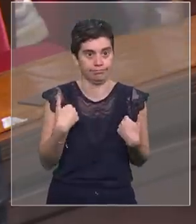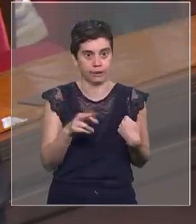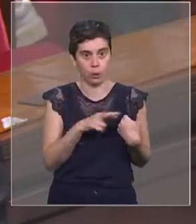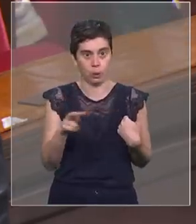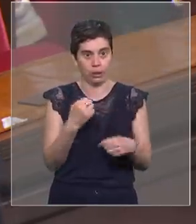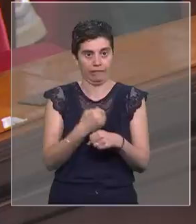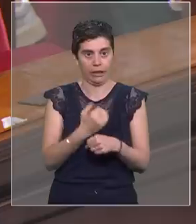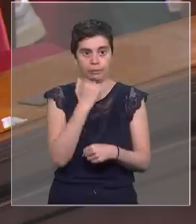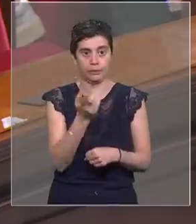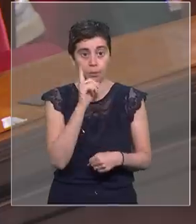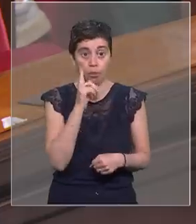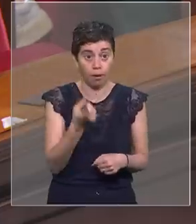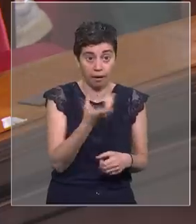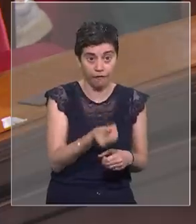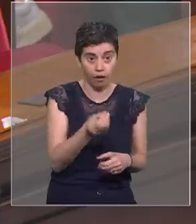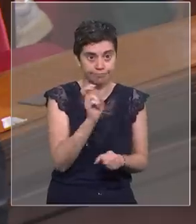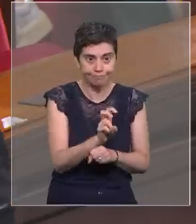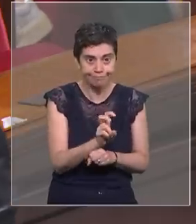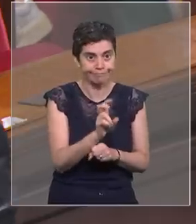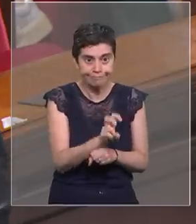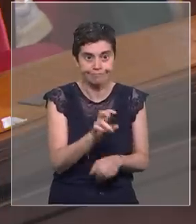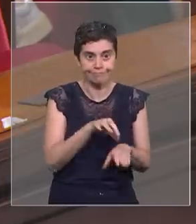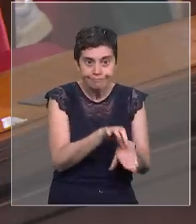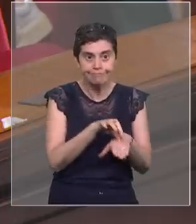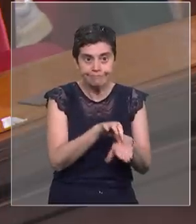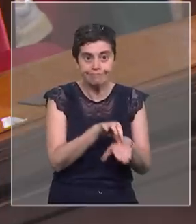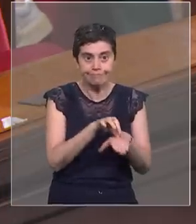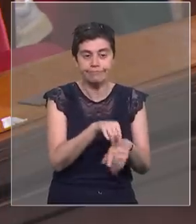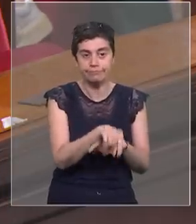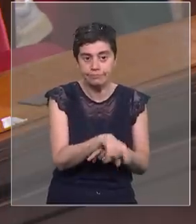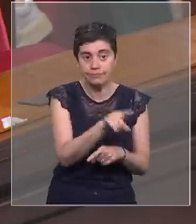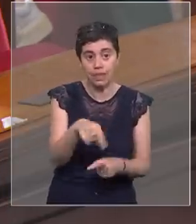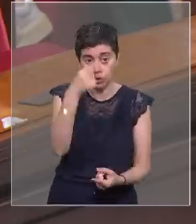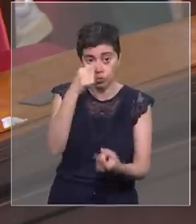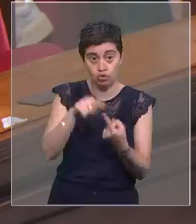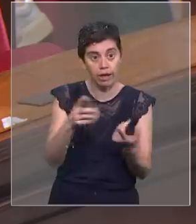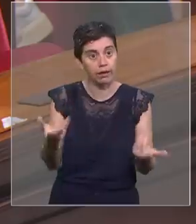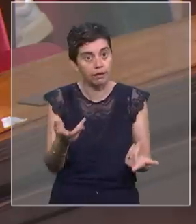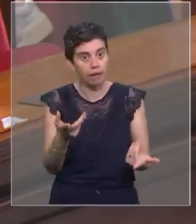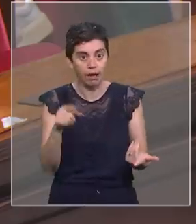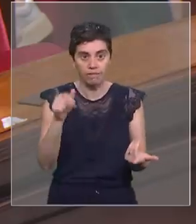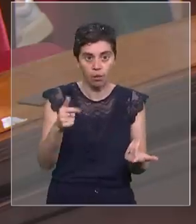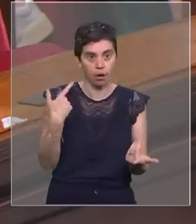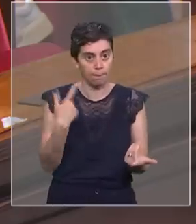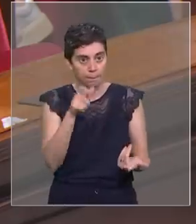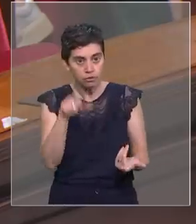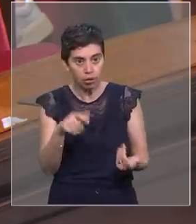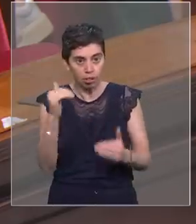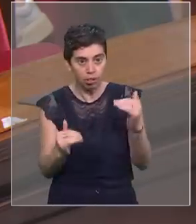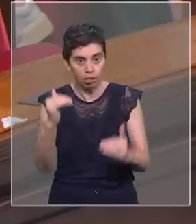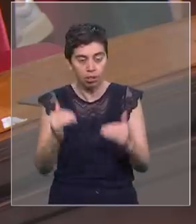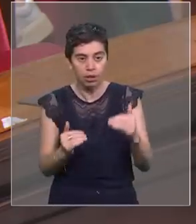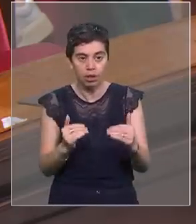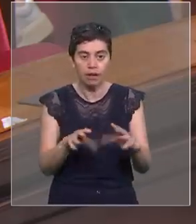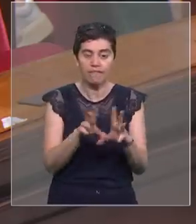pouvoir accompagner leur enfant. C'est un sujet qui vise à lutter aussi contre les inégalités de destin. Je rappelle que 5% des enfants des